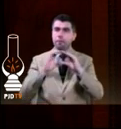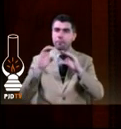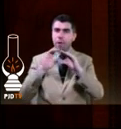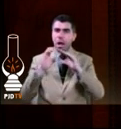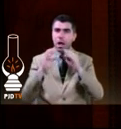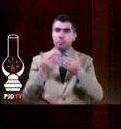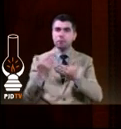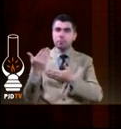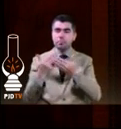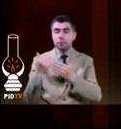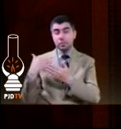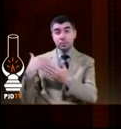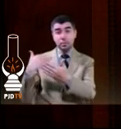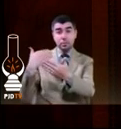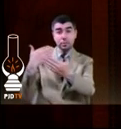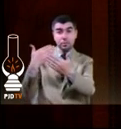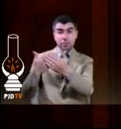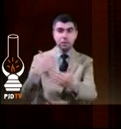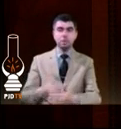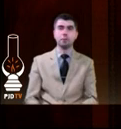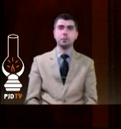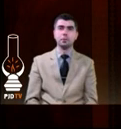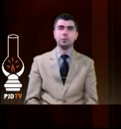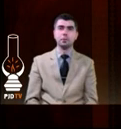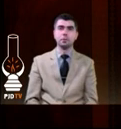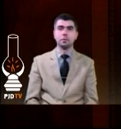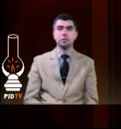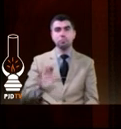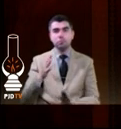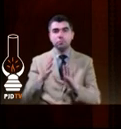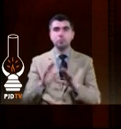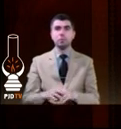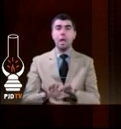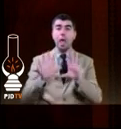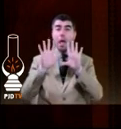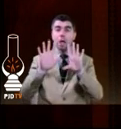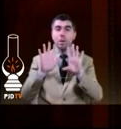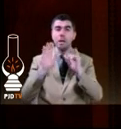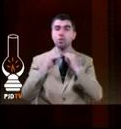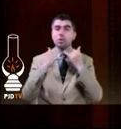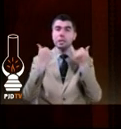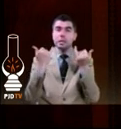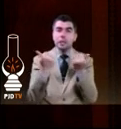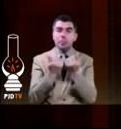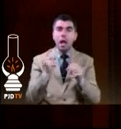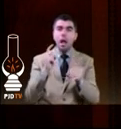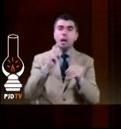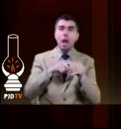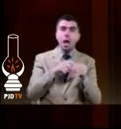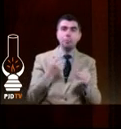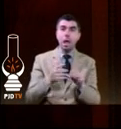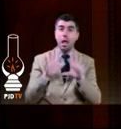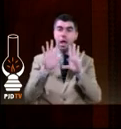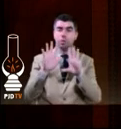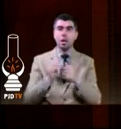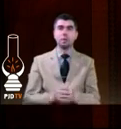والتشاور دام من ذاك الوقت لدابا في حوالي عشرات ديال اللقاءات ديالي مع النقابات،